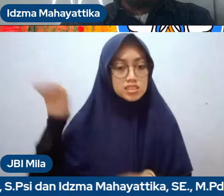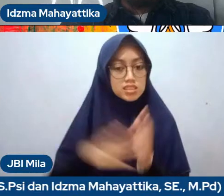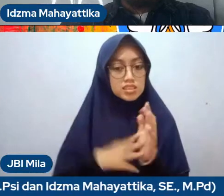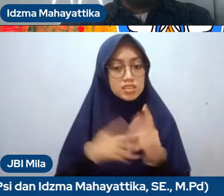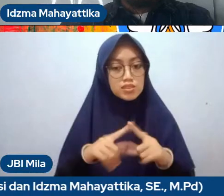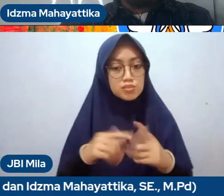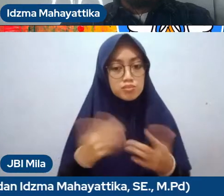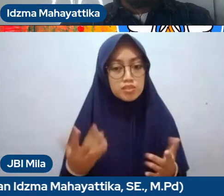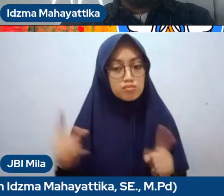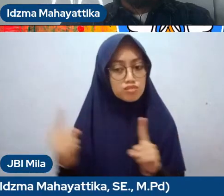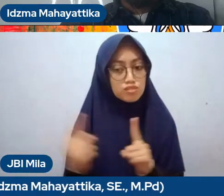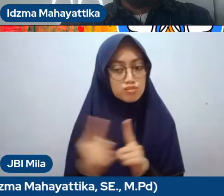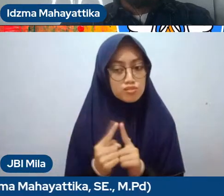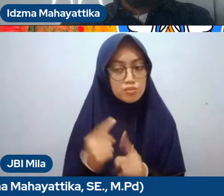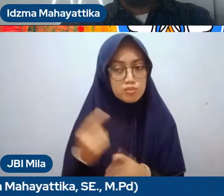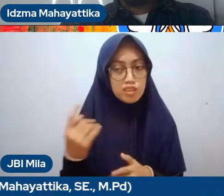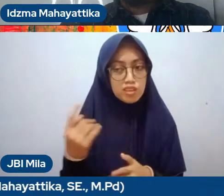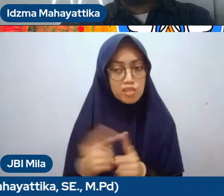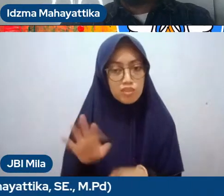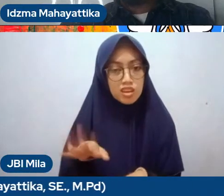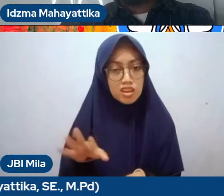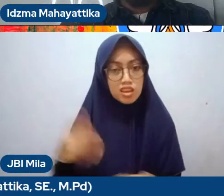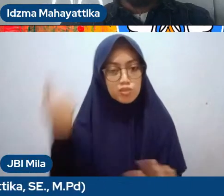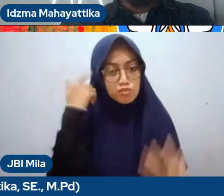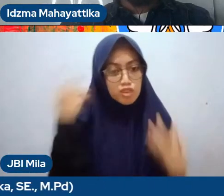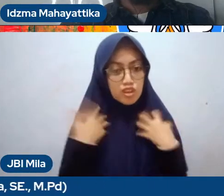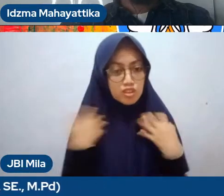yang menyakiti diri sendiri ini?